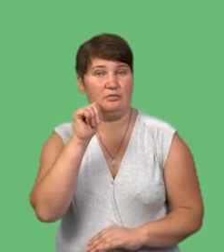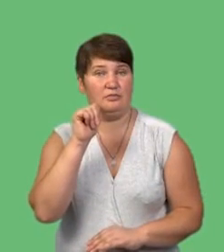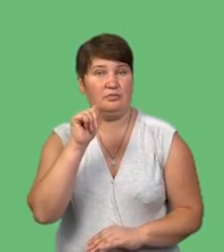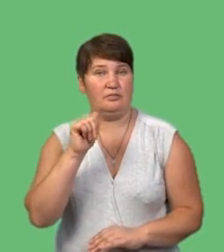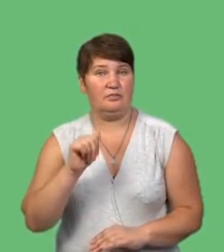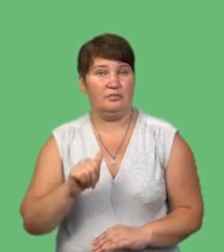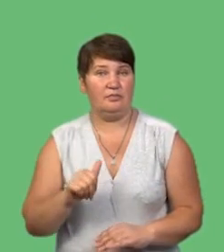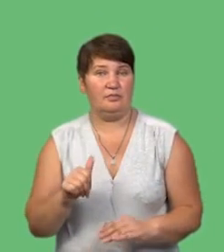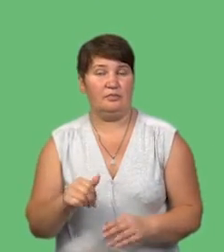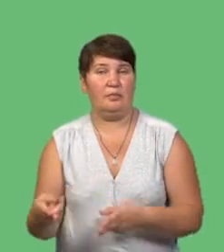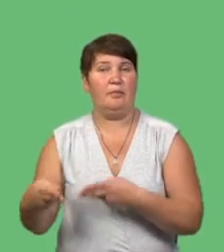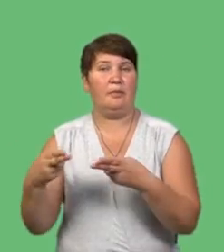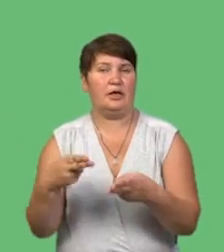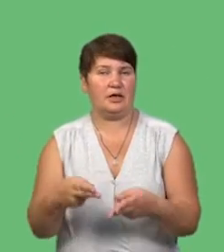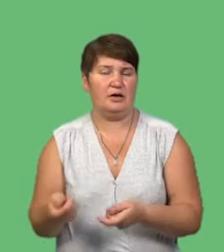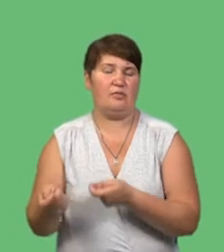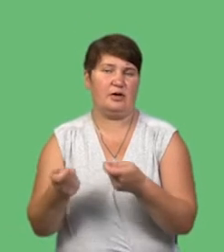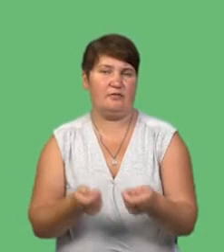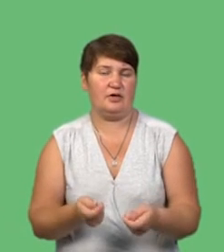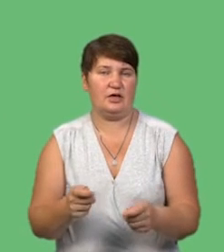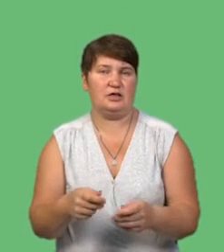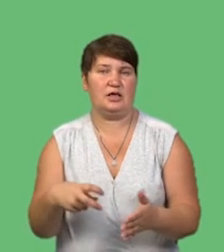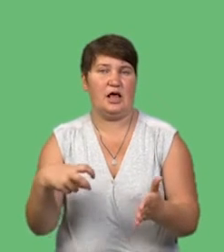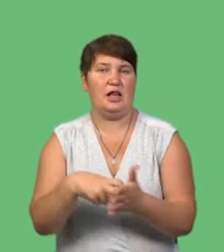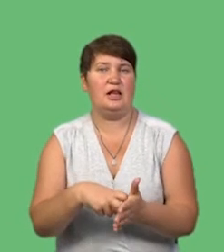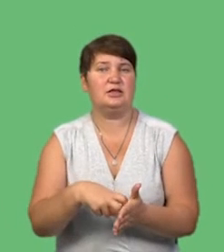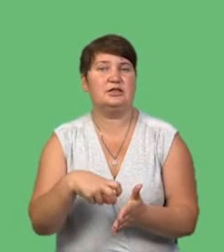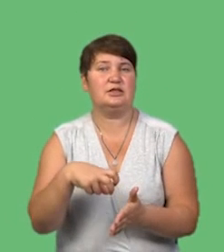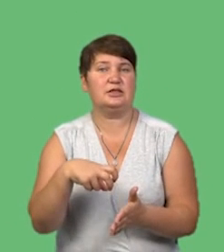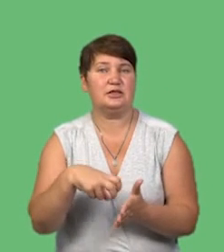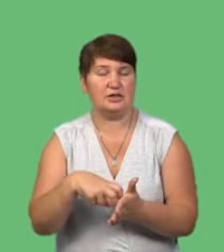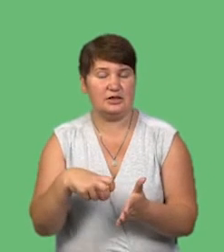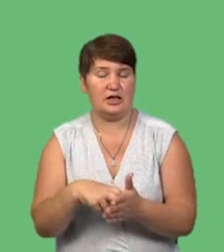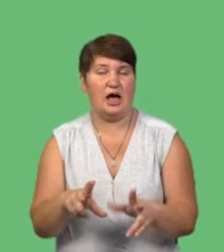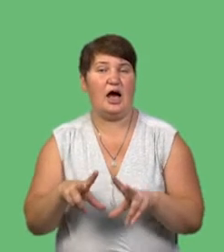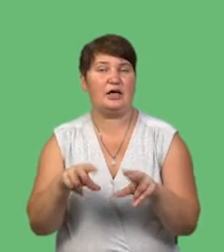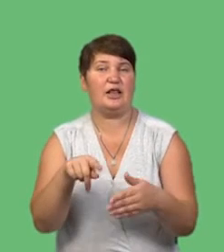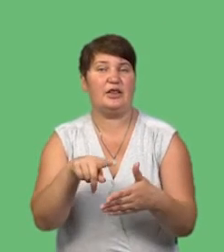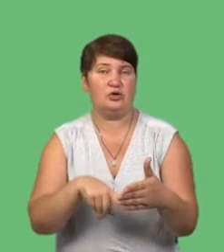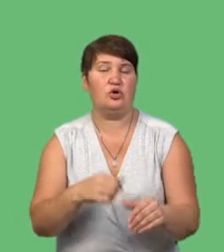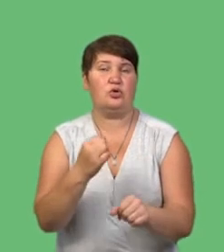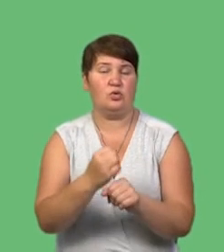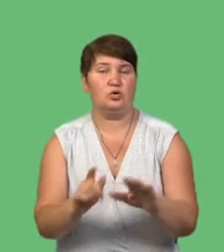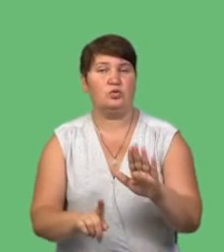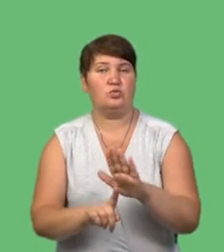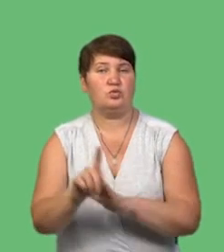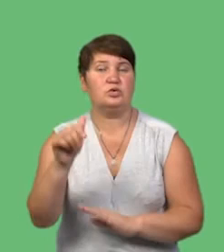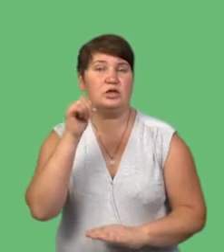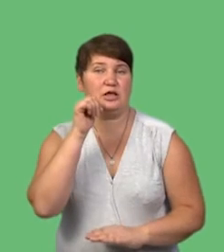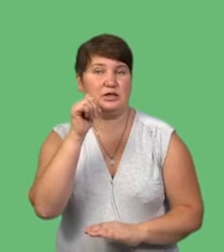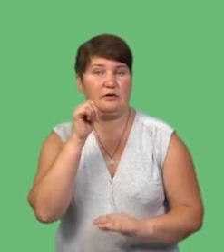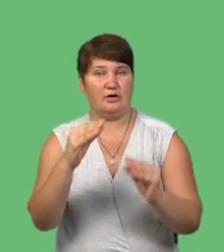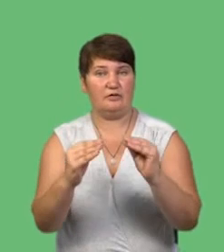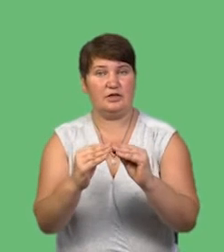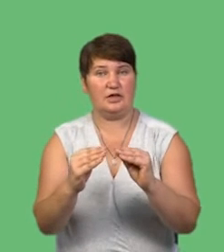Васильович привіз нам гарантійного листа і запевнив, що роботи розпочнуться завтра о 10 годин.